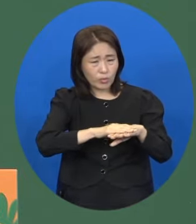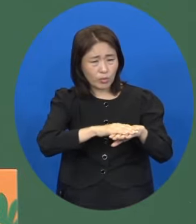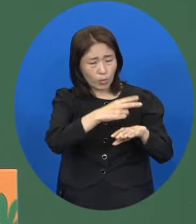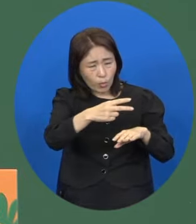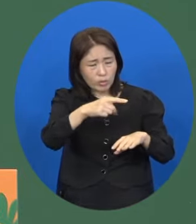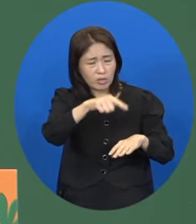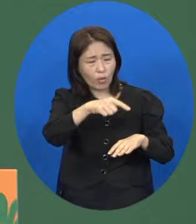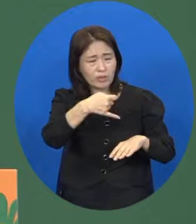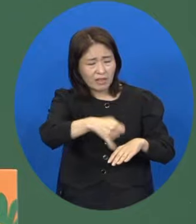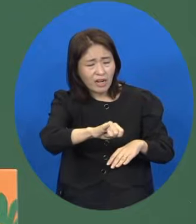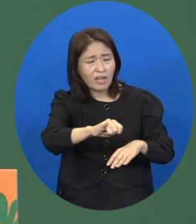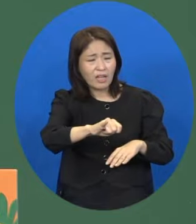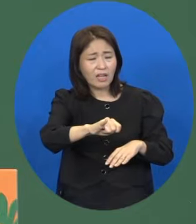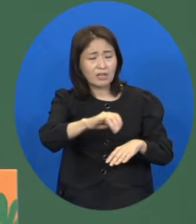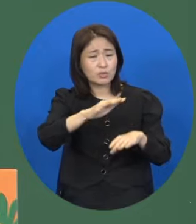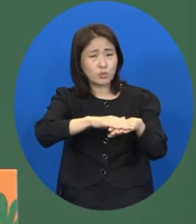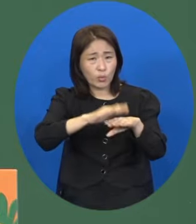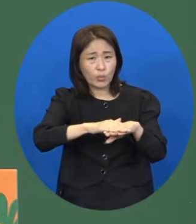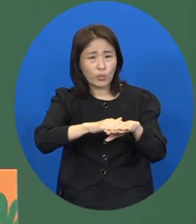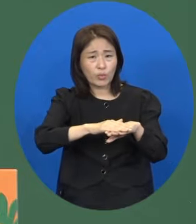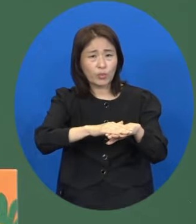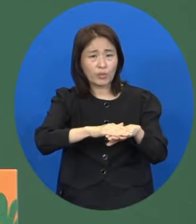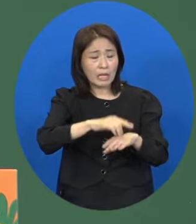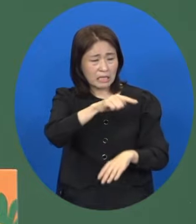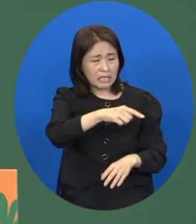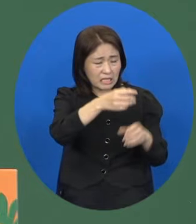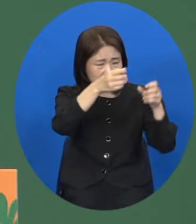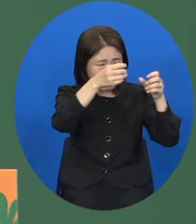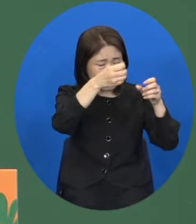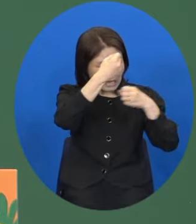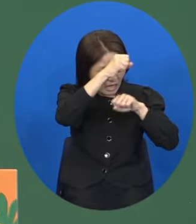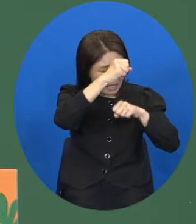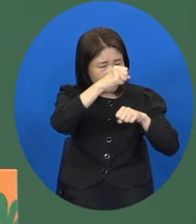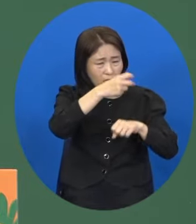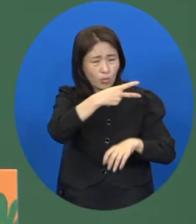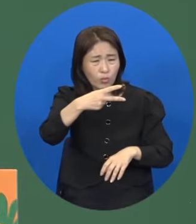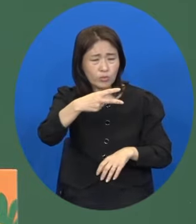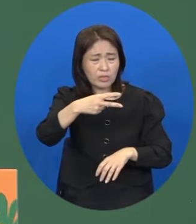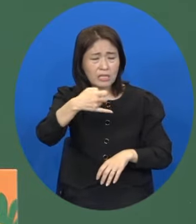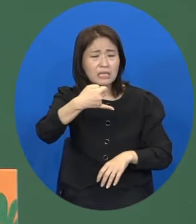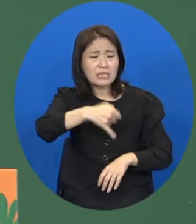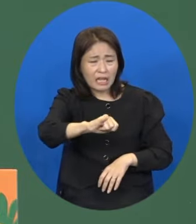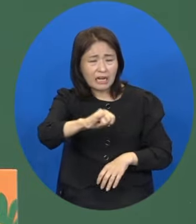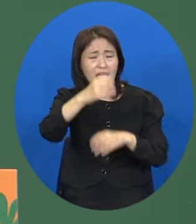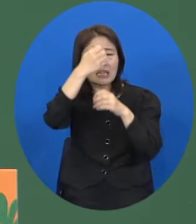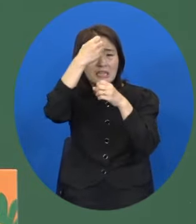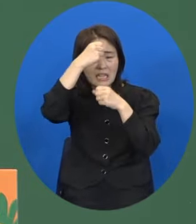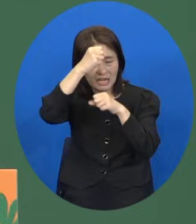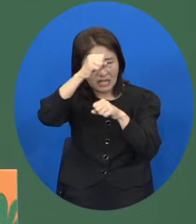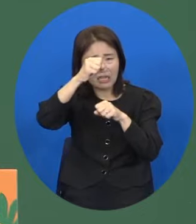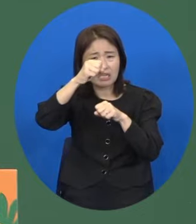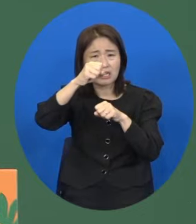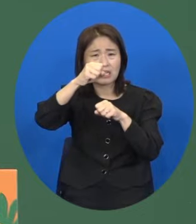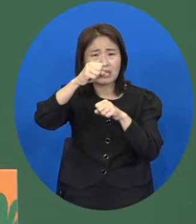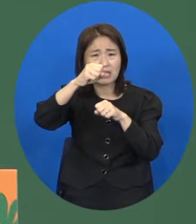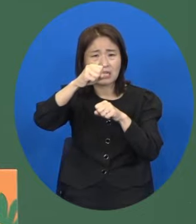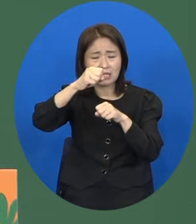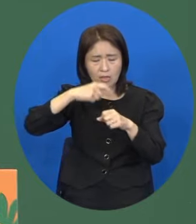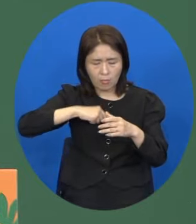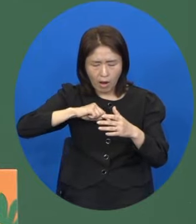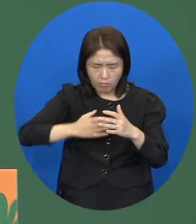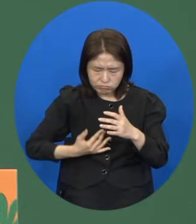내 다리가 딸의 다리다라고 하는 주님의 음성이 마음 깊은 곳에서부터